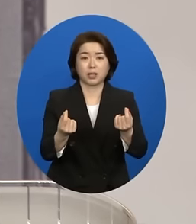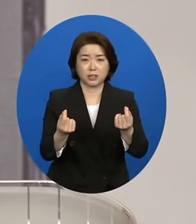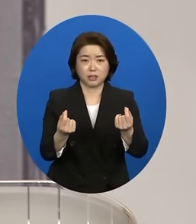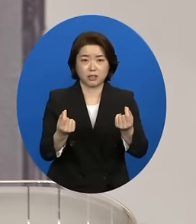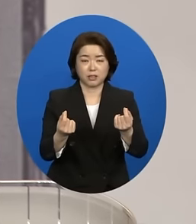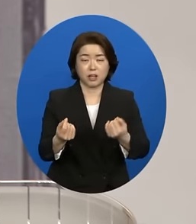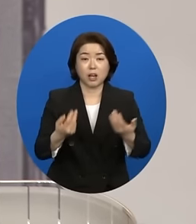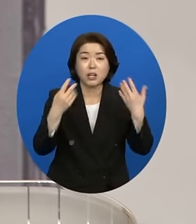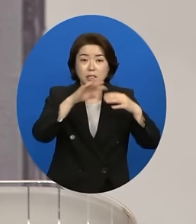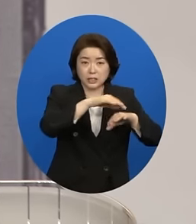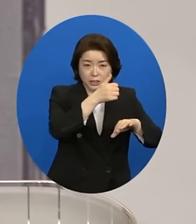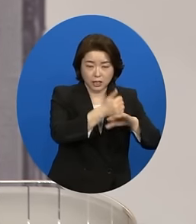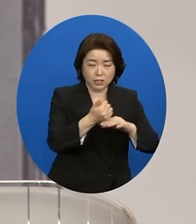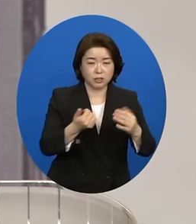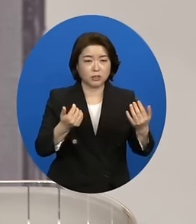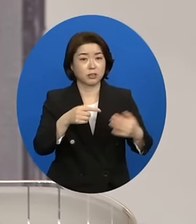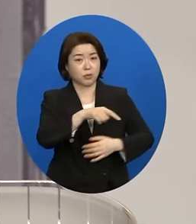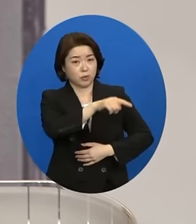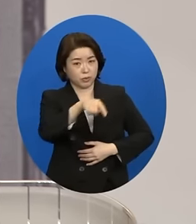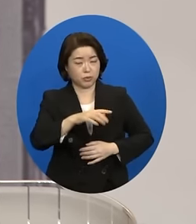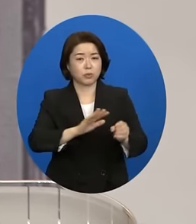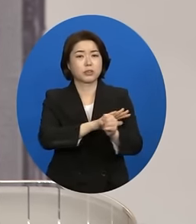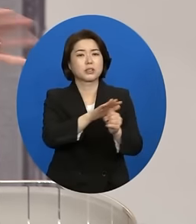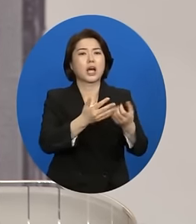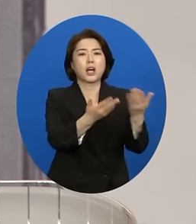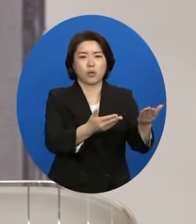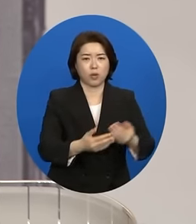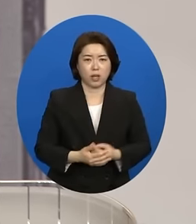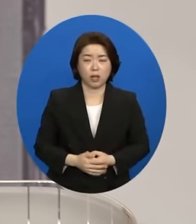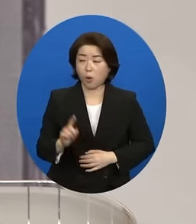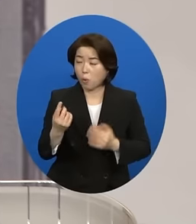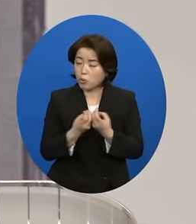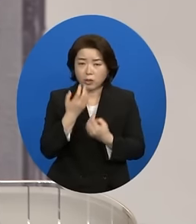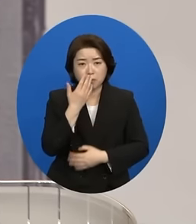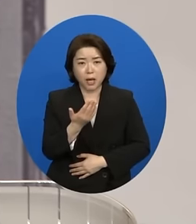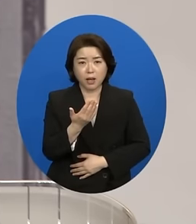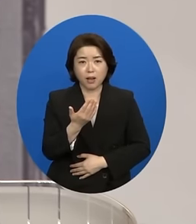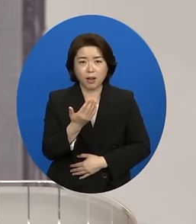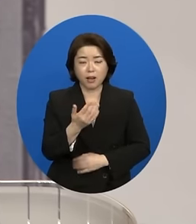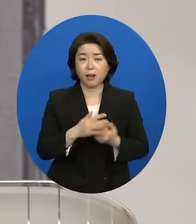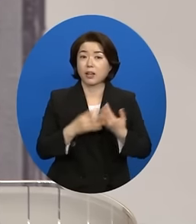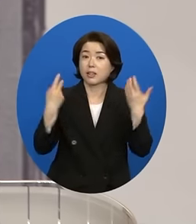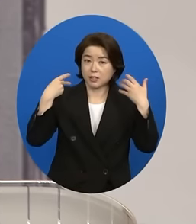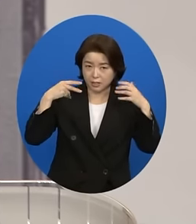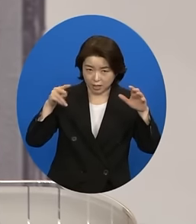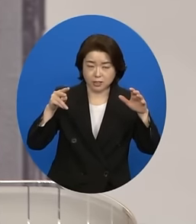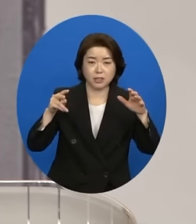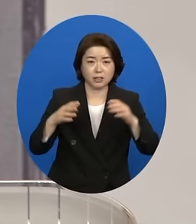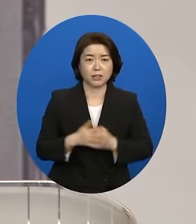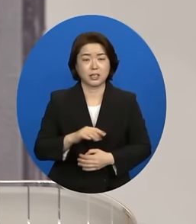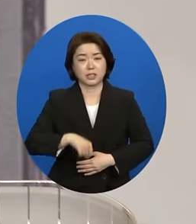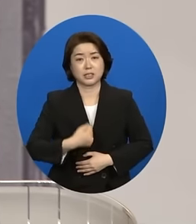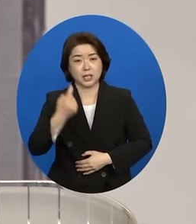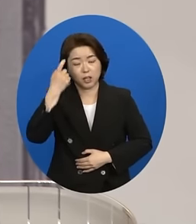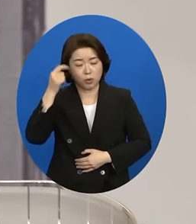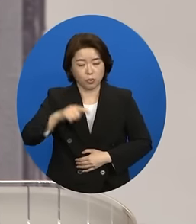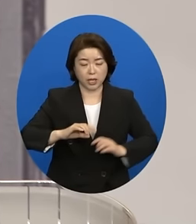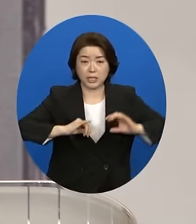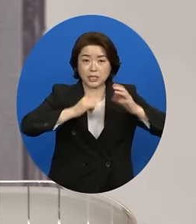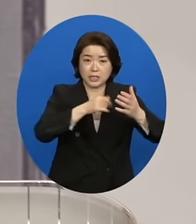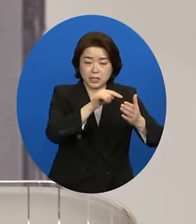왕을 사랑했어요. 아니 어떻게 이럴 수 있을까요? 다니엘은 자기가 왜 이